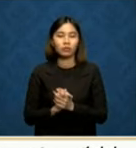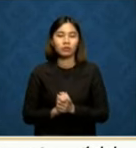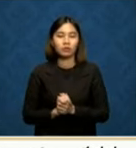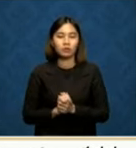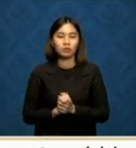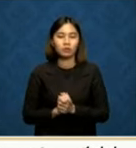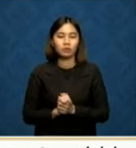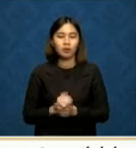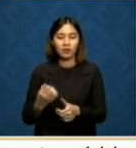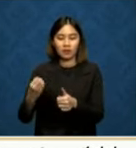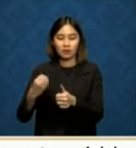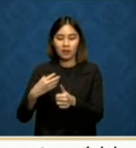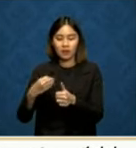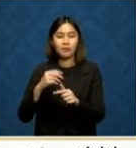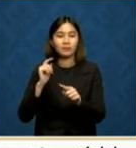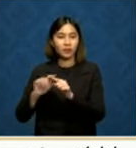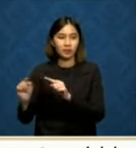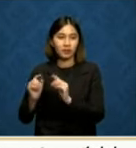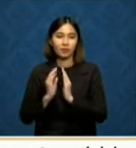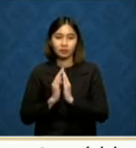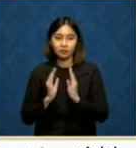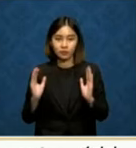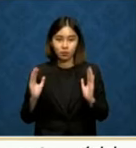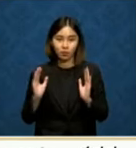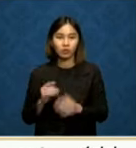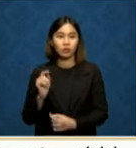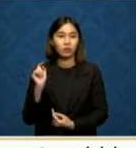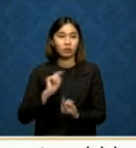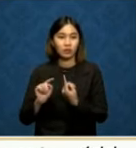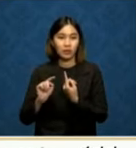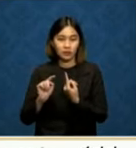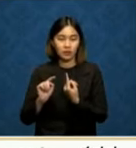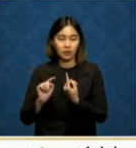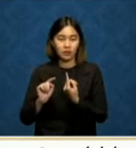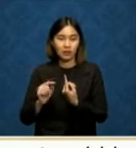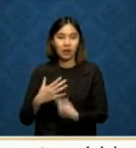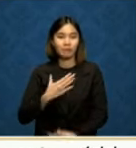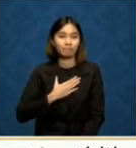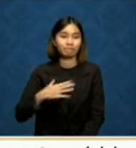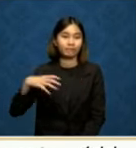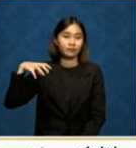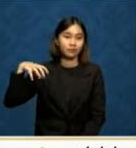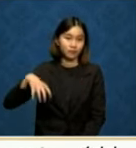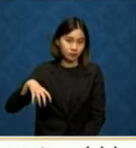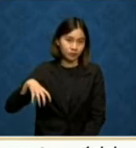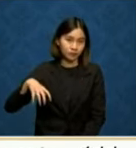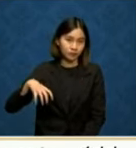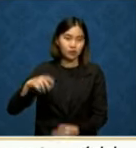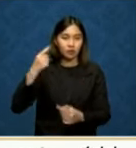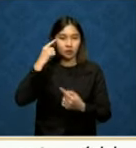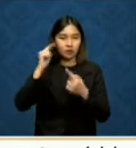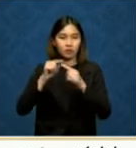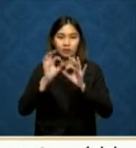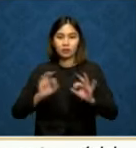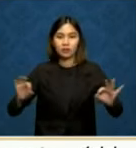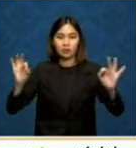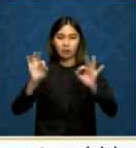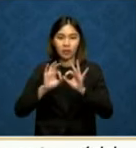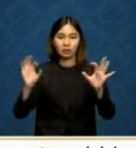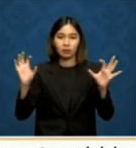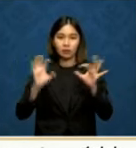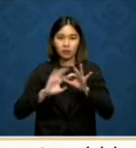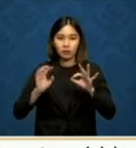คำแนะนำนะคะที่จะให้สภาผู้บริโภคให้ความสำคัญกับประเด็น